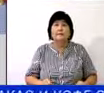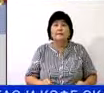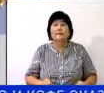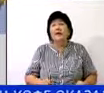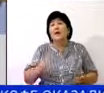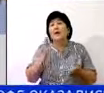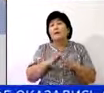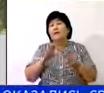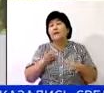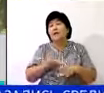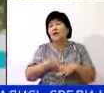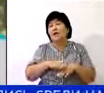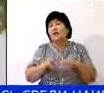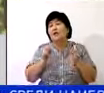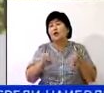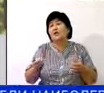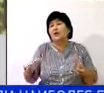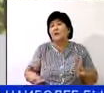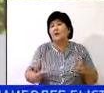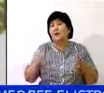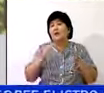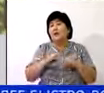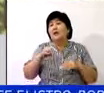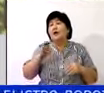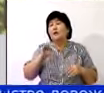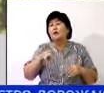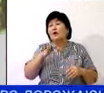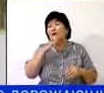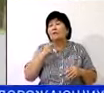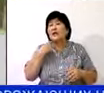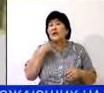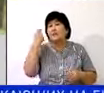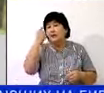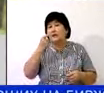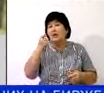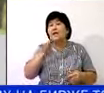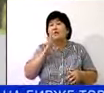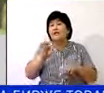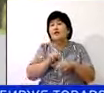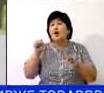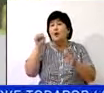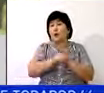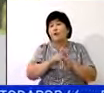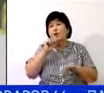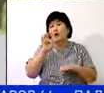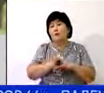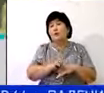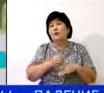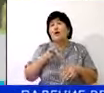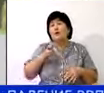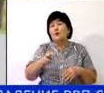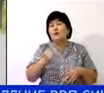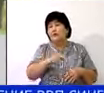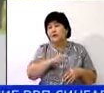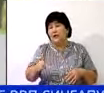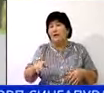Имело место особо тяжкое преступление на бытовом уровне. В Талсуате во время распития спиртного жена убила ножом мужа. За 7 месяцев за